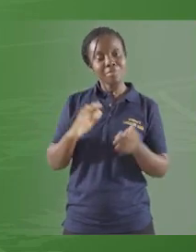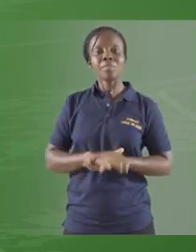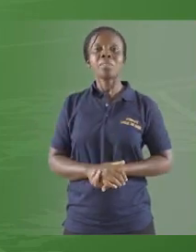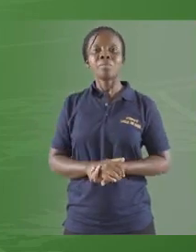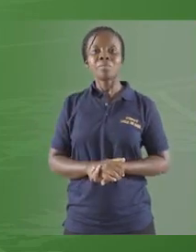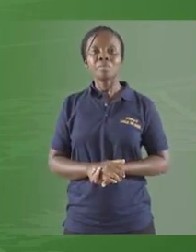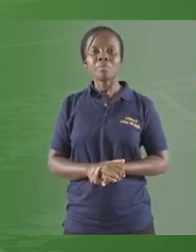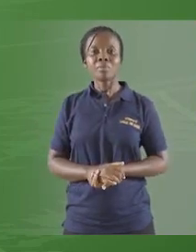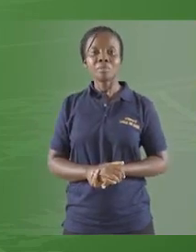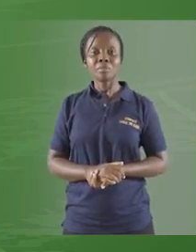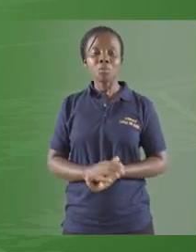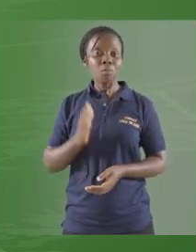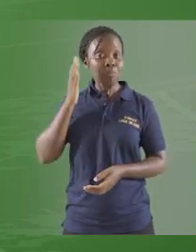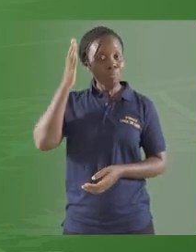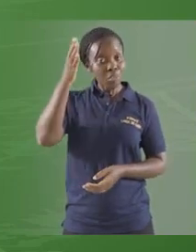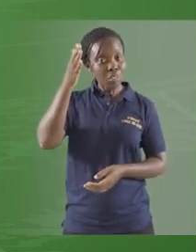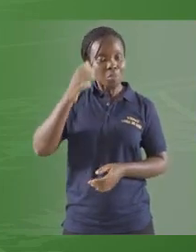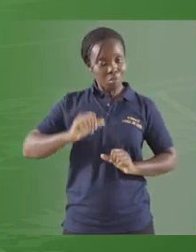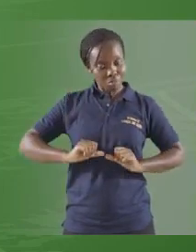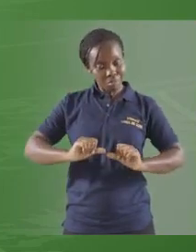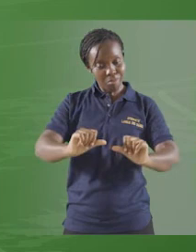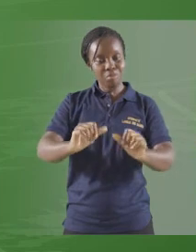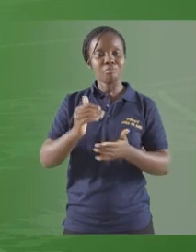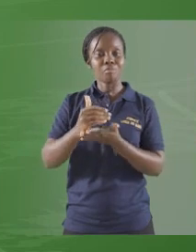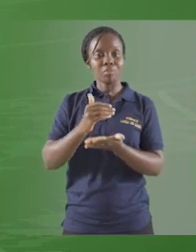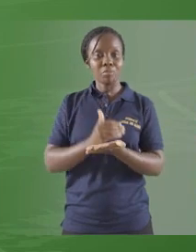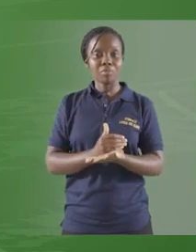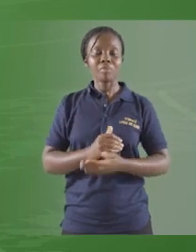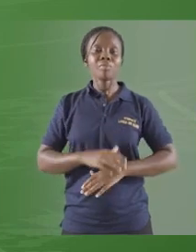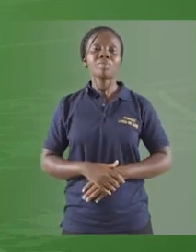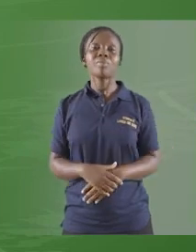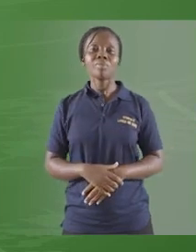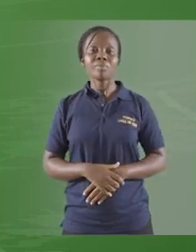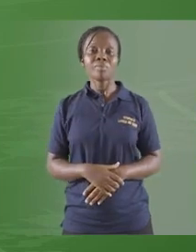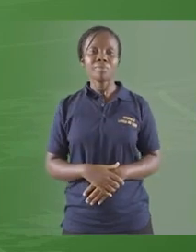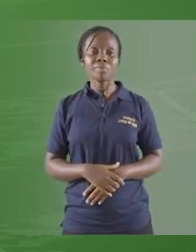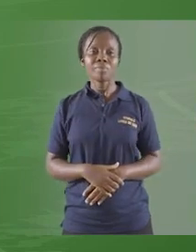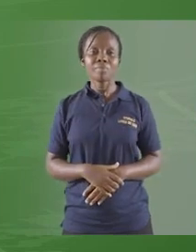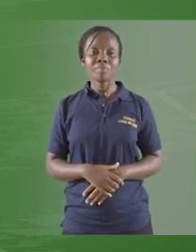retrouvons pour la suite de notre leçon.